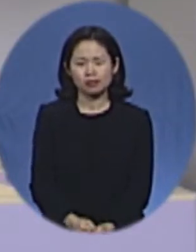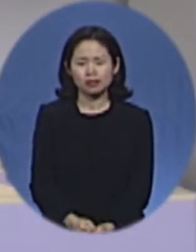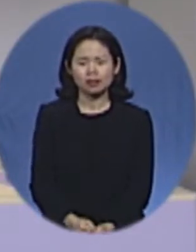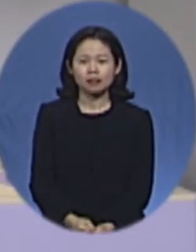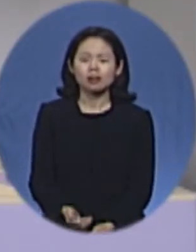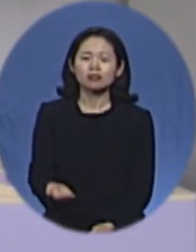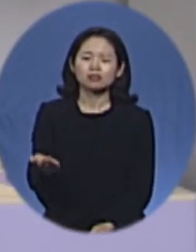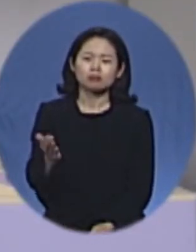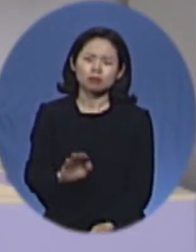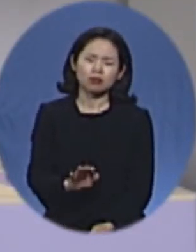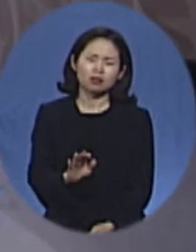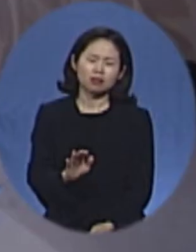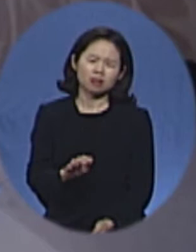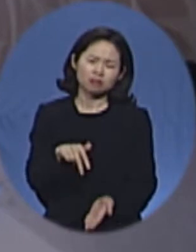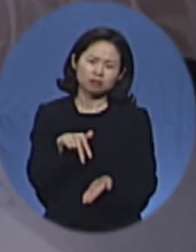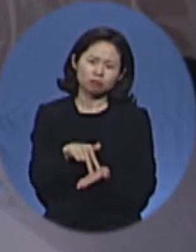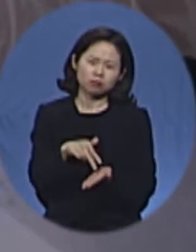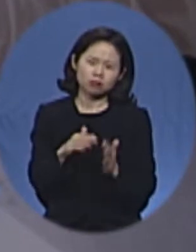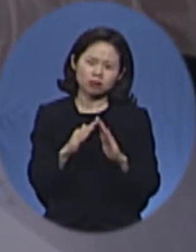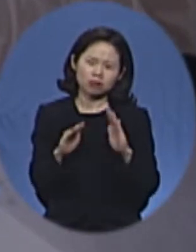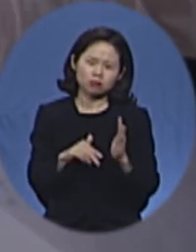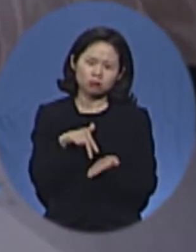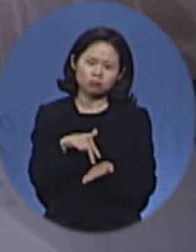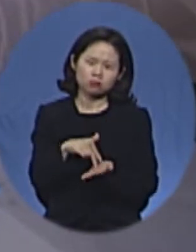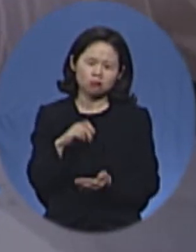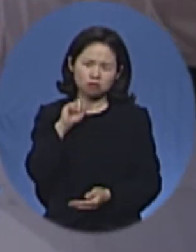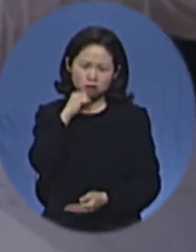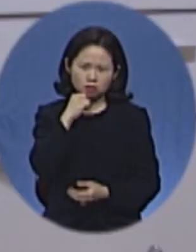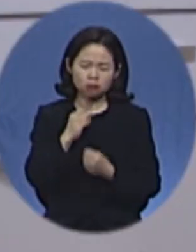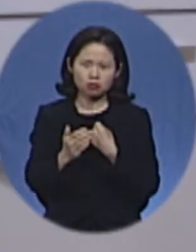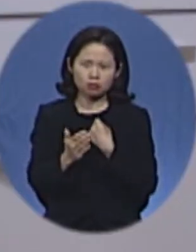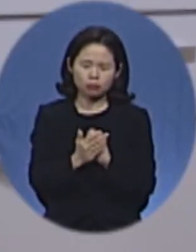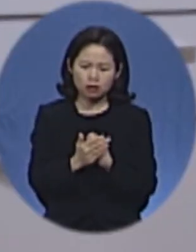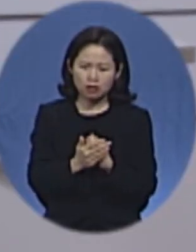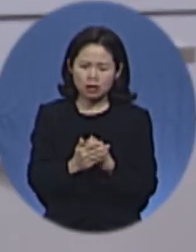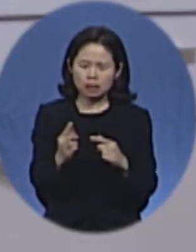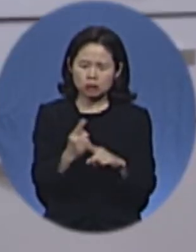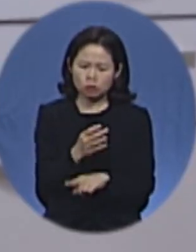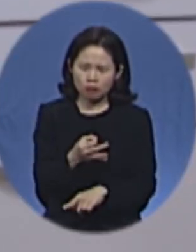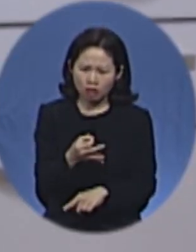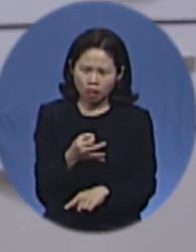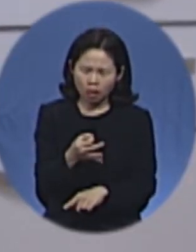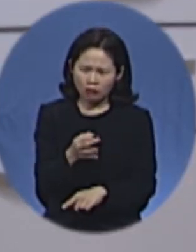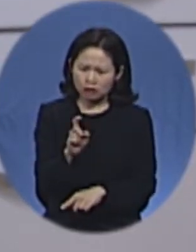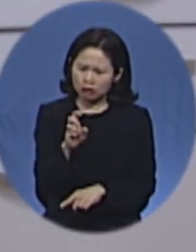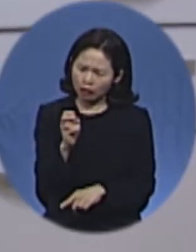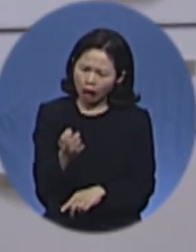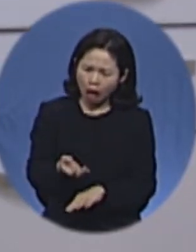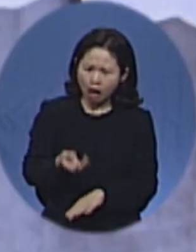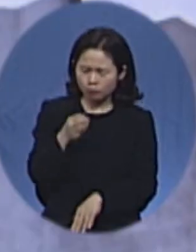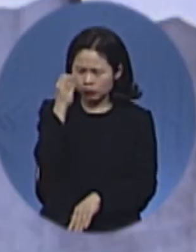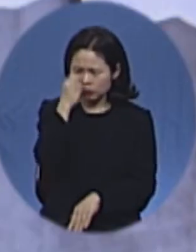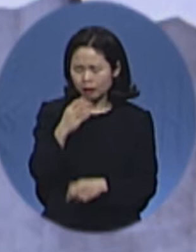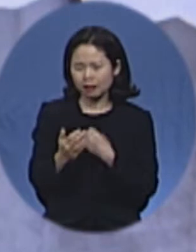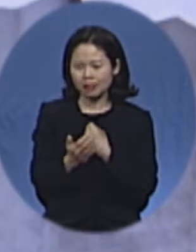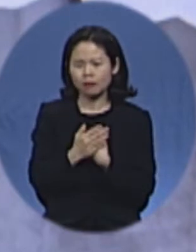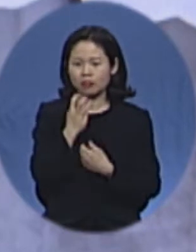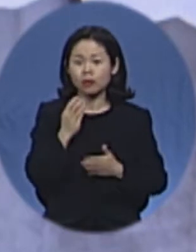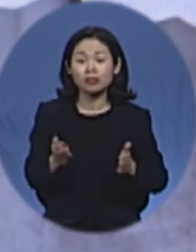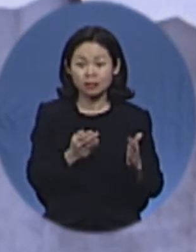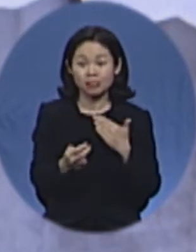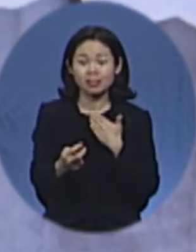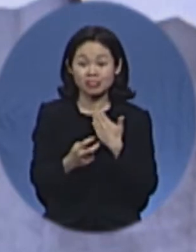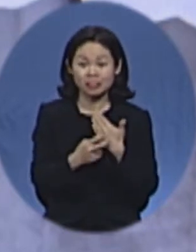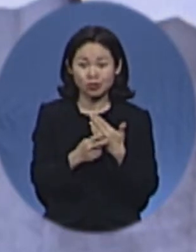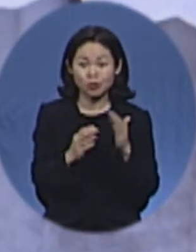하지만 넉넉하지 못한 가정 형편 탓에 수십만 원에 달하는 치료비 때문에 애만 태우다가 경기도 의료원의 행복치아